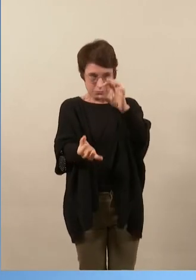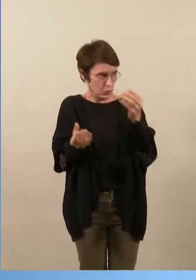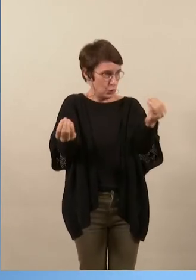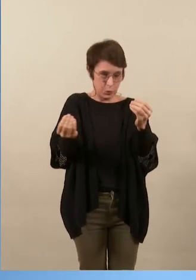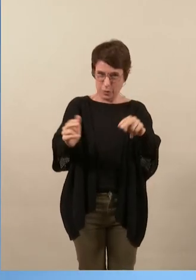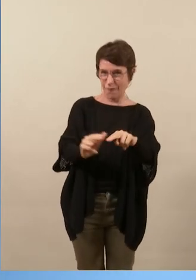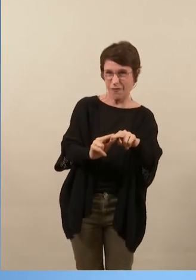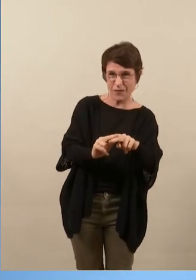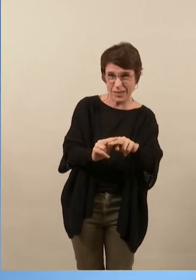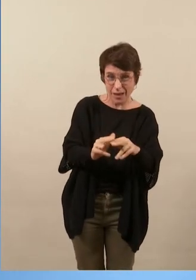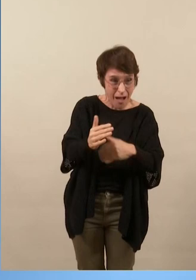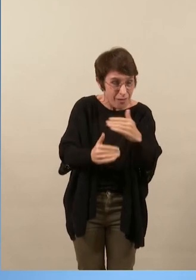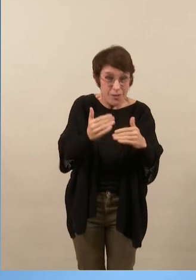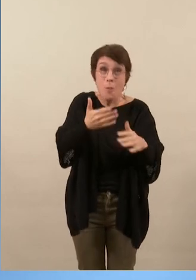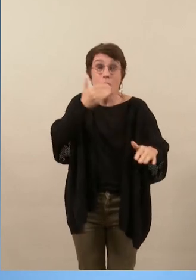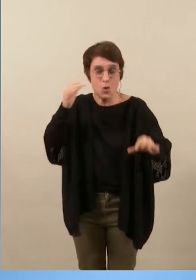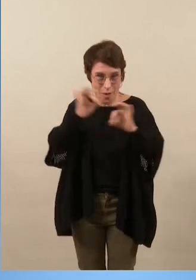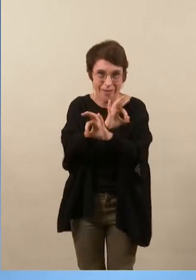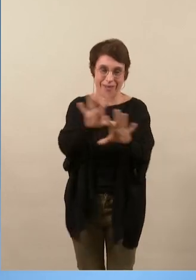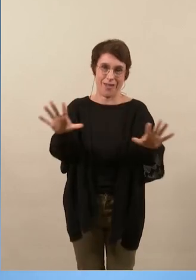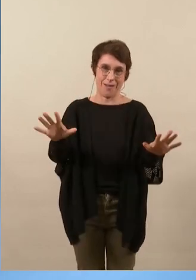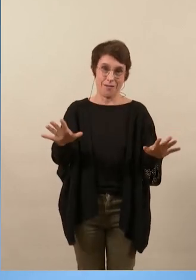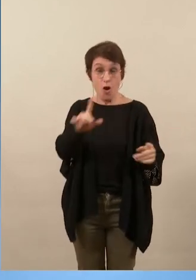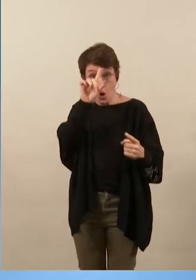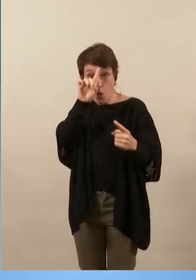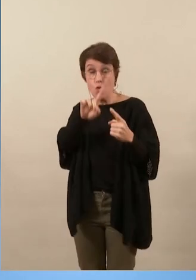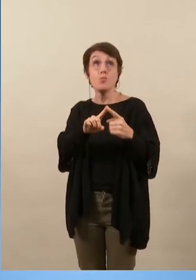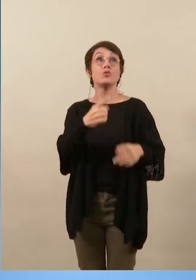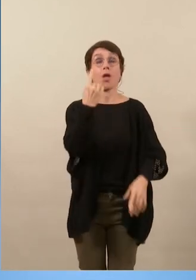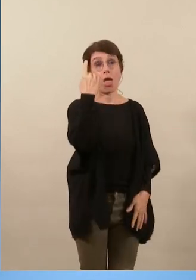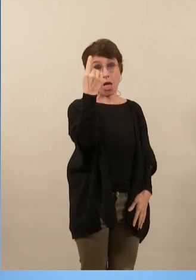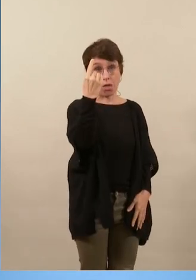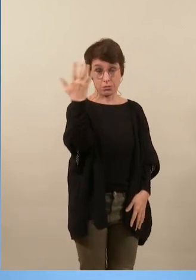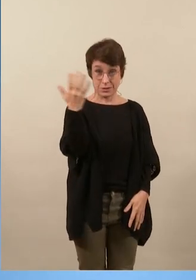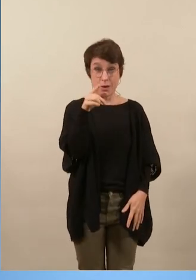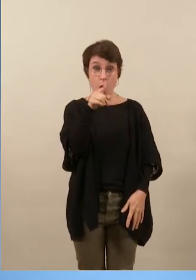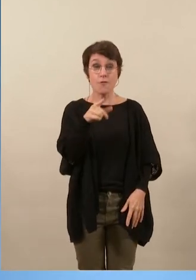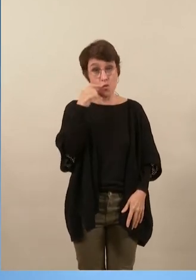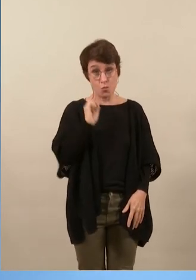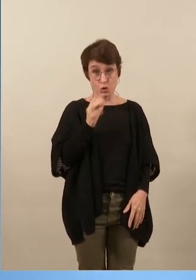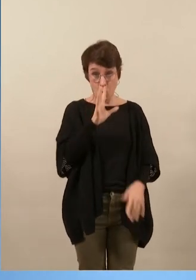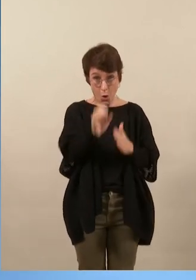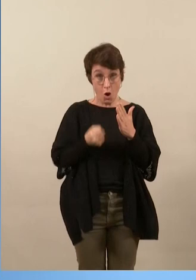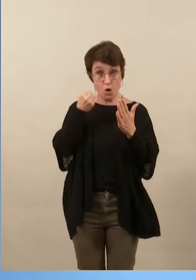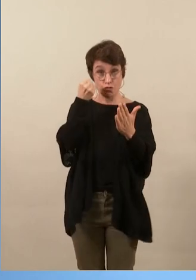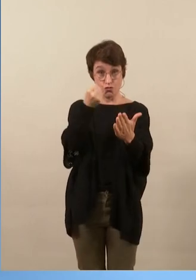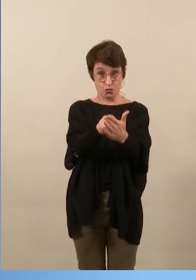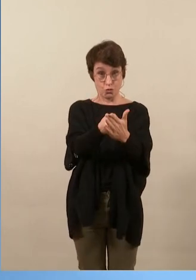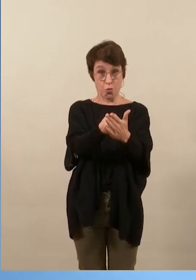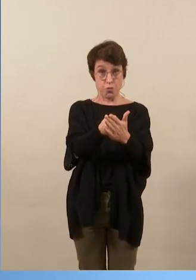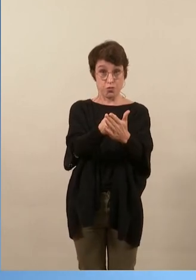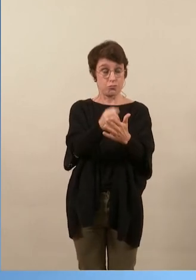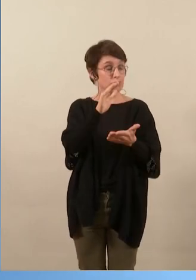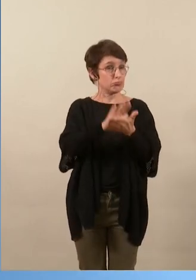sert qu'une une seule chose à vous à une seule chose à vous permettre de terminer votre mandat sans mise sous tutelle